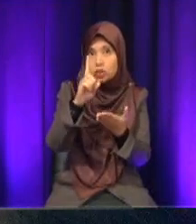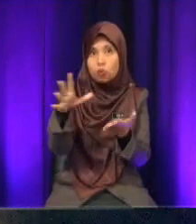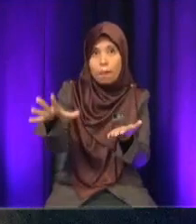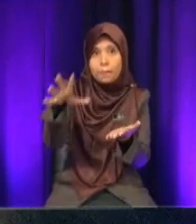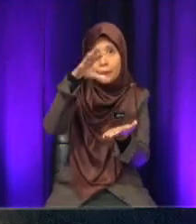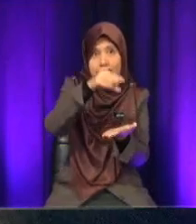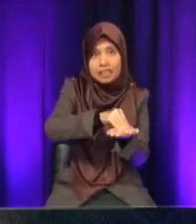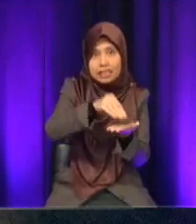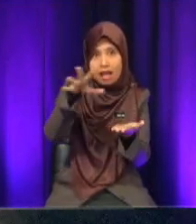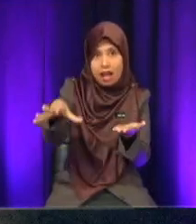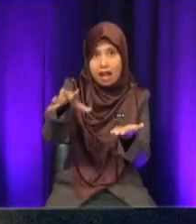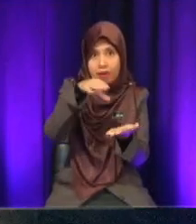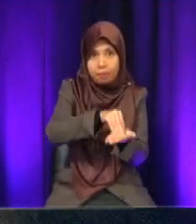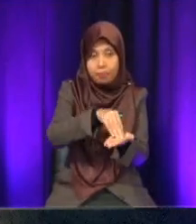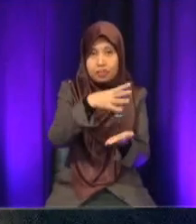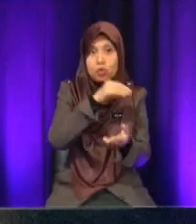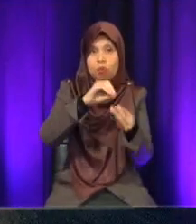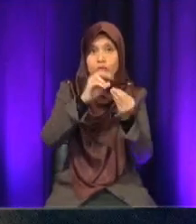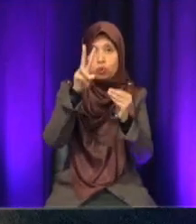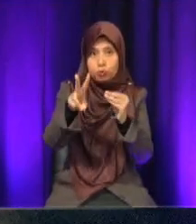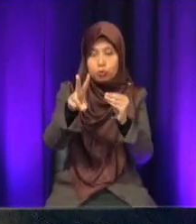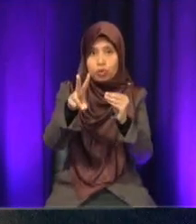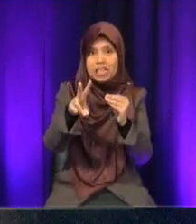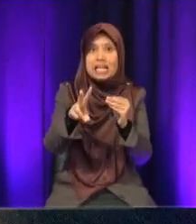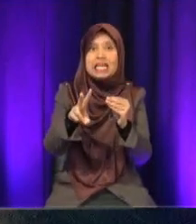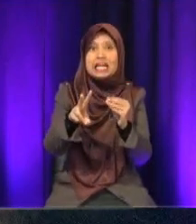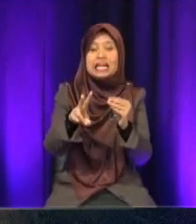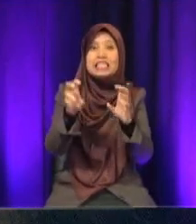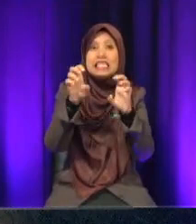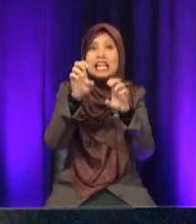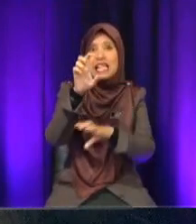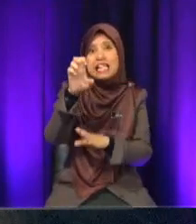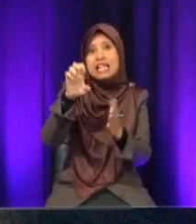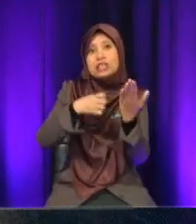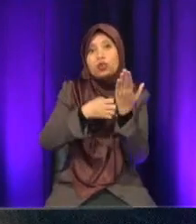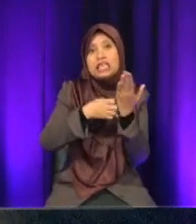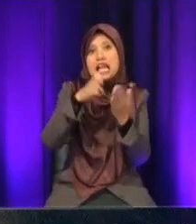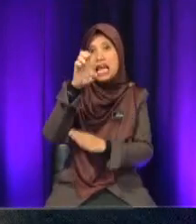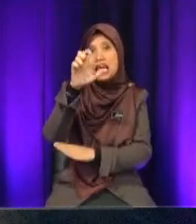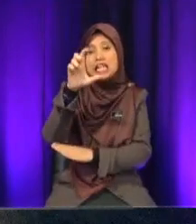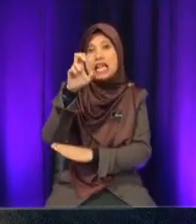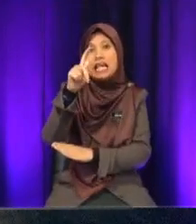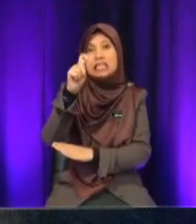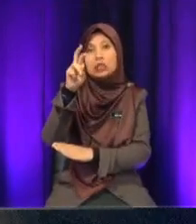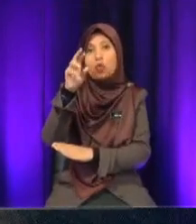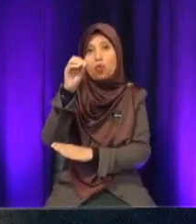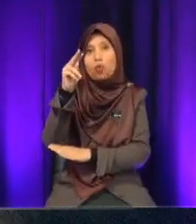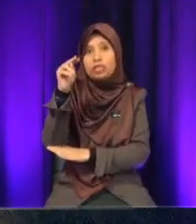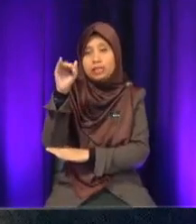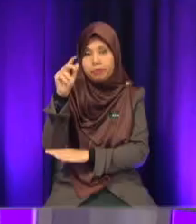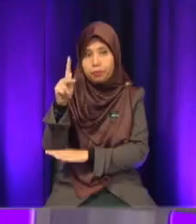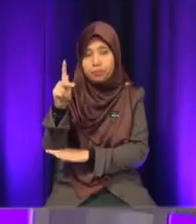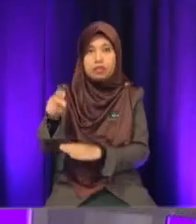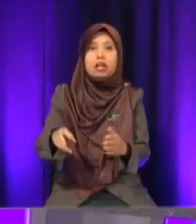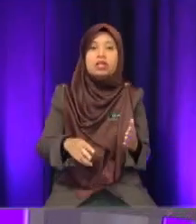dan juga bahan bacaan elektronik bercerita gue bagikan contoh bahan